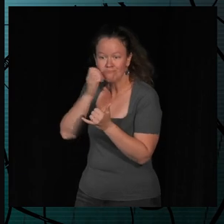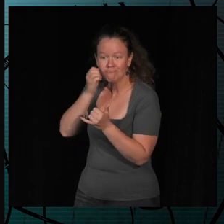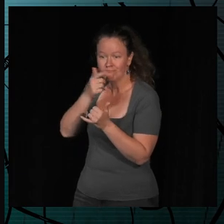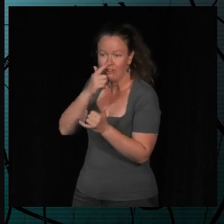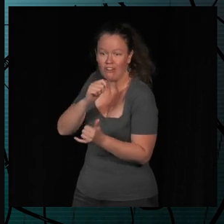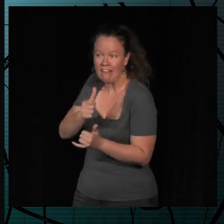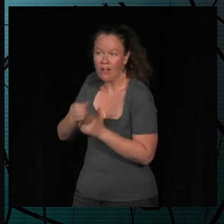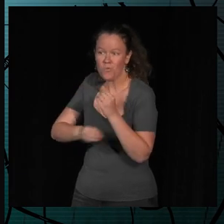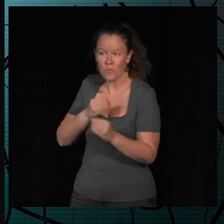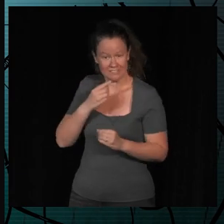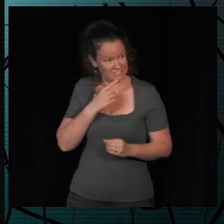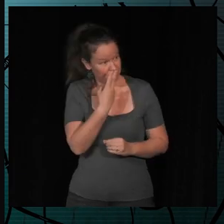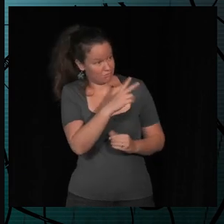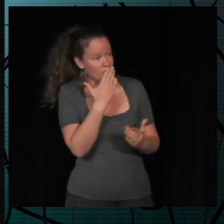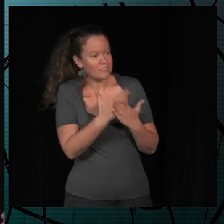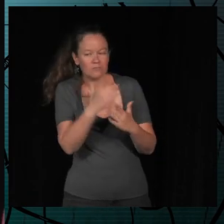consultations